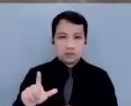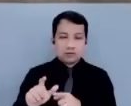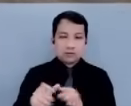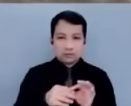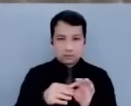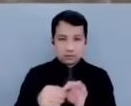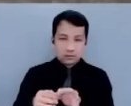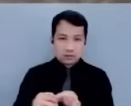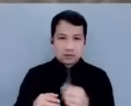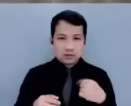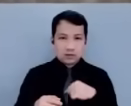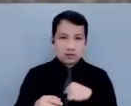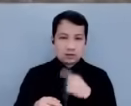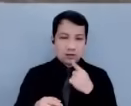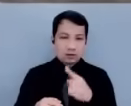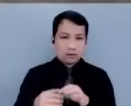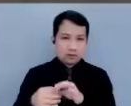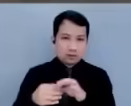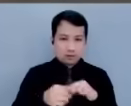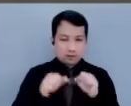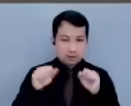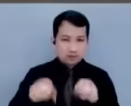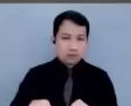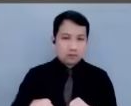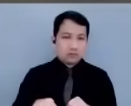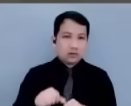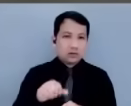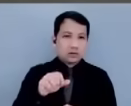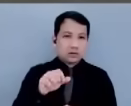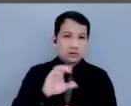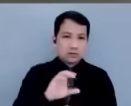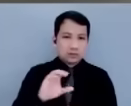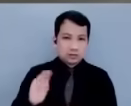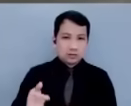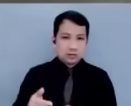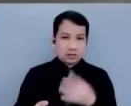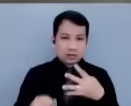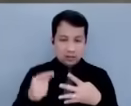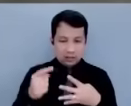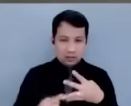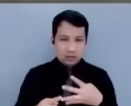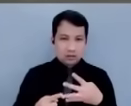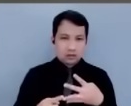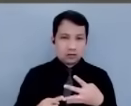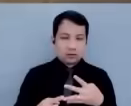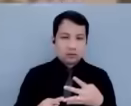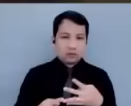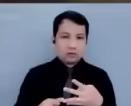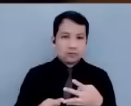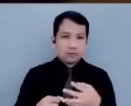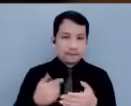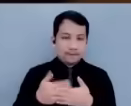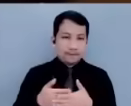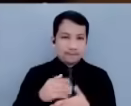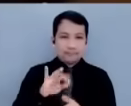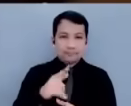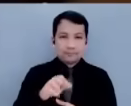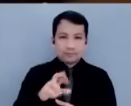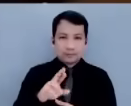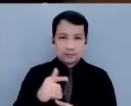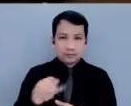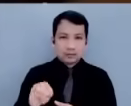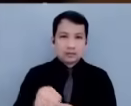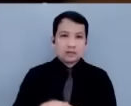at itinaboy ng 2 barko ng China Coast Guard at 4 na maritime militia vessels ang BRP Malabrigo. So the